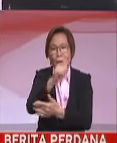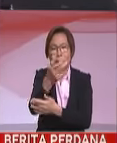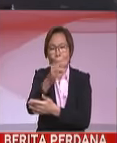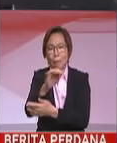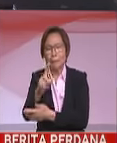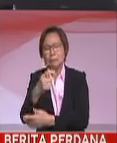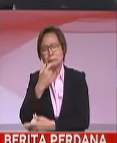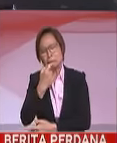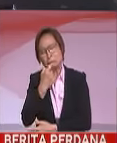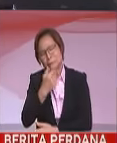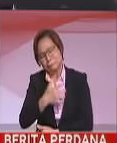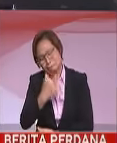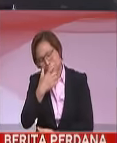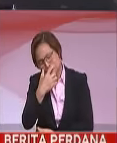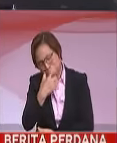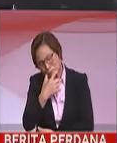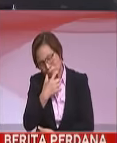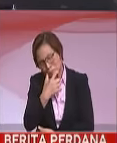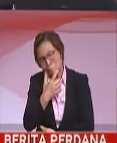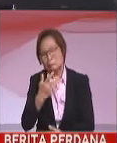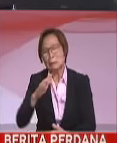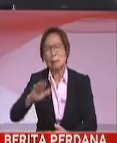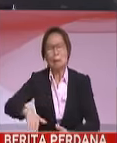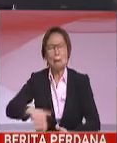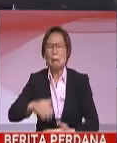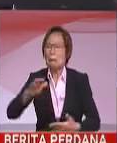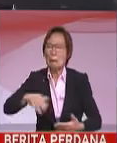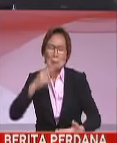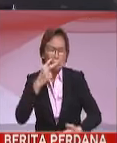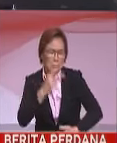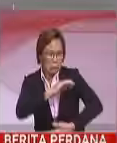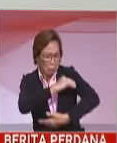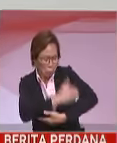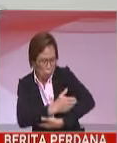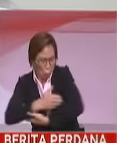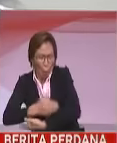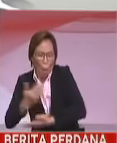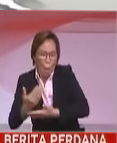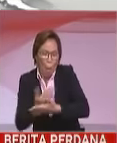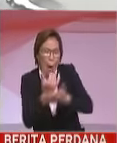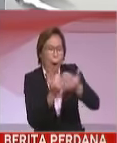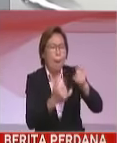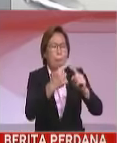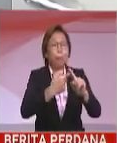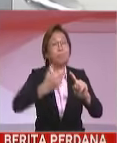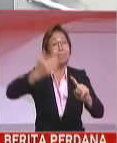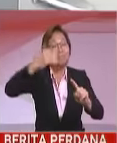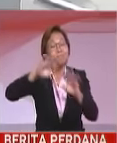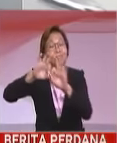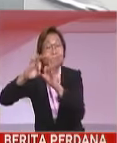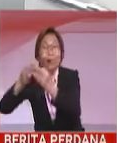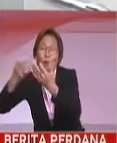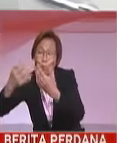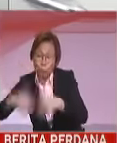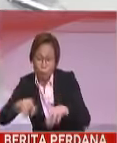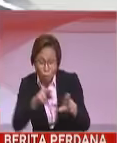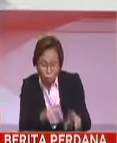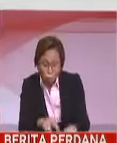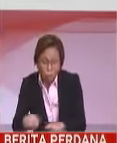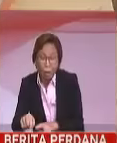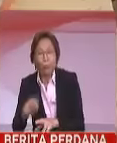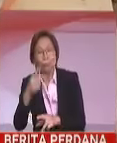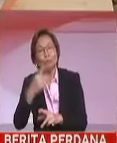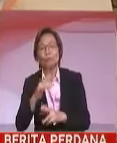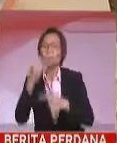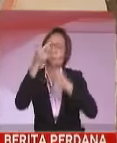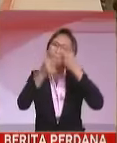meluahkan rasa sedih kerana tidak sempat melihat cucu lelaki yang baru lahir bulan lepas. Beliau berkata keluarganya sudah merancang